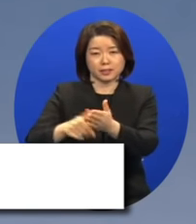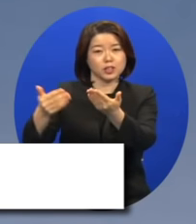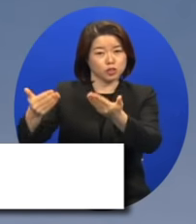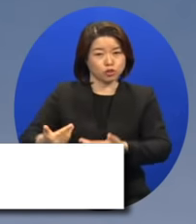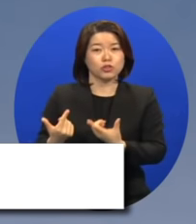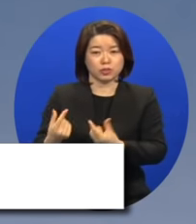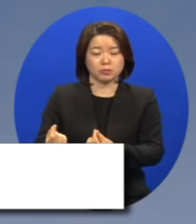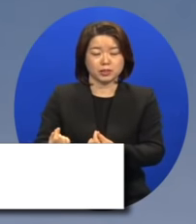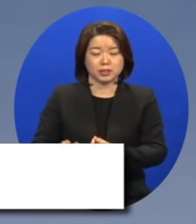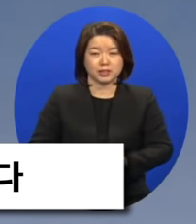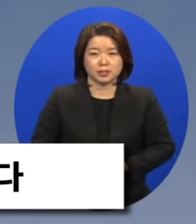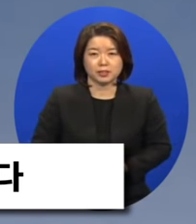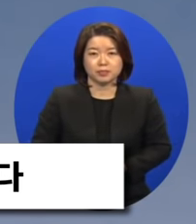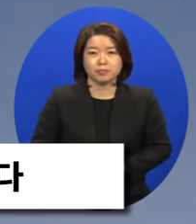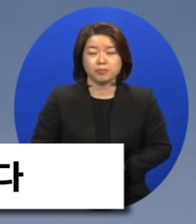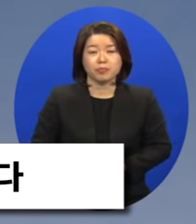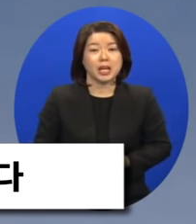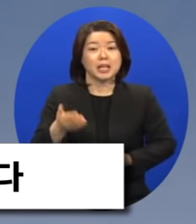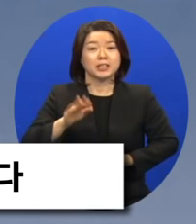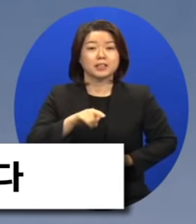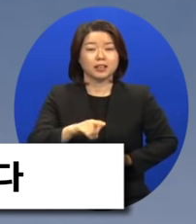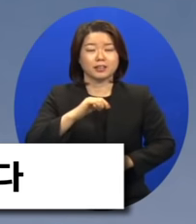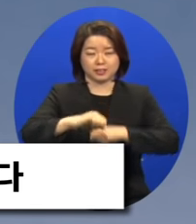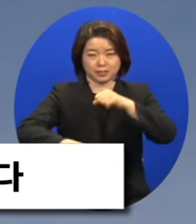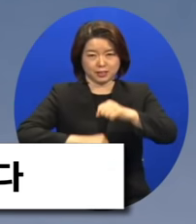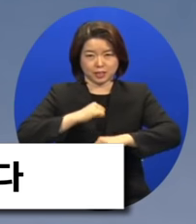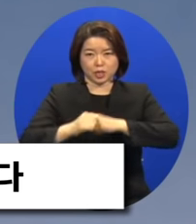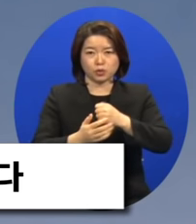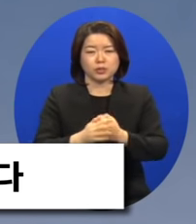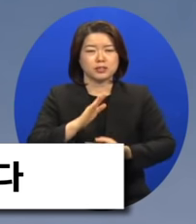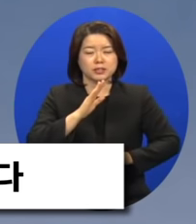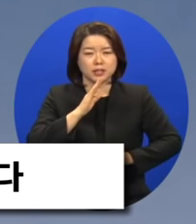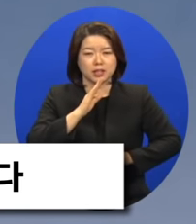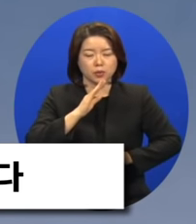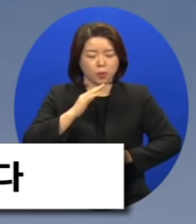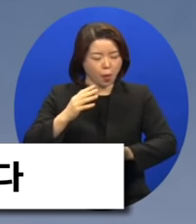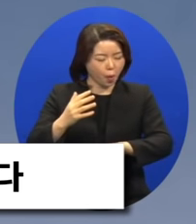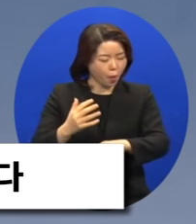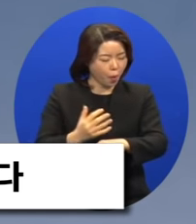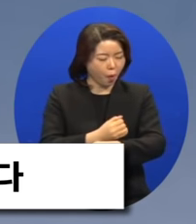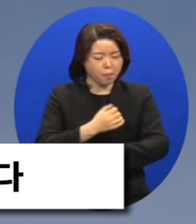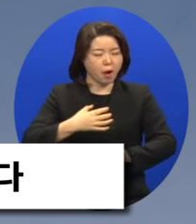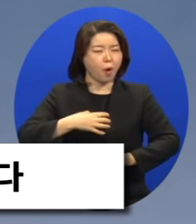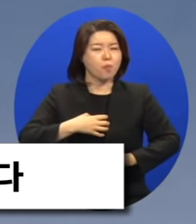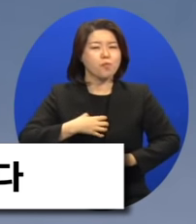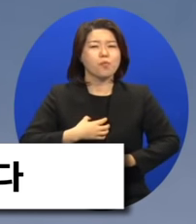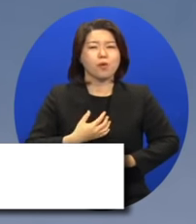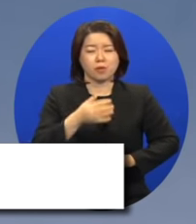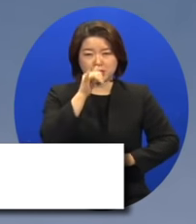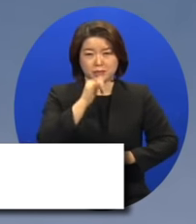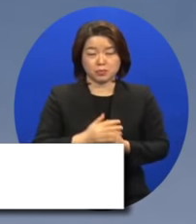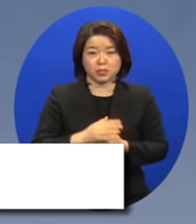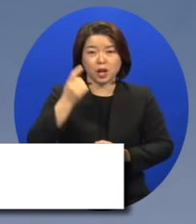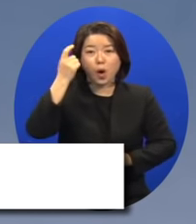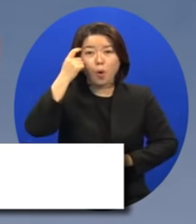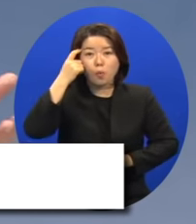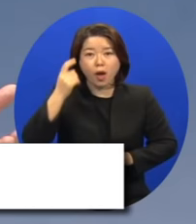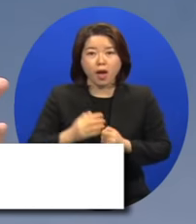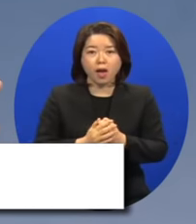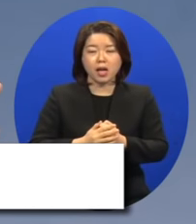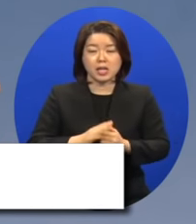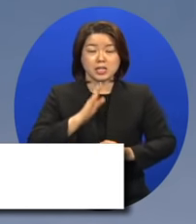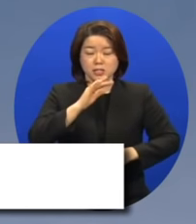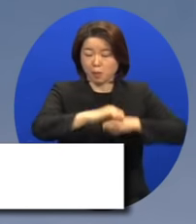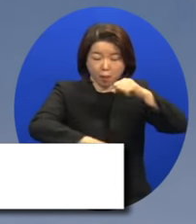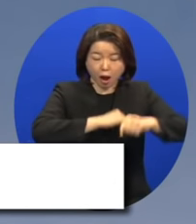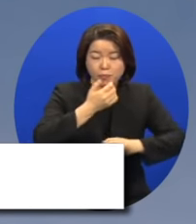하지만이러한자유는 사실매우위험하기도합니다.왜냐하면 그것은말그대로자신이하고